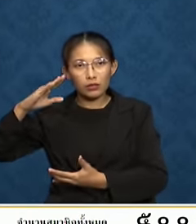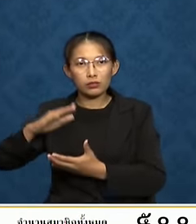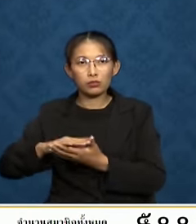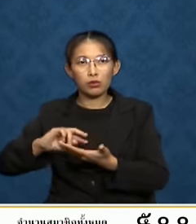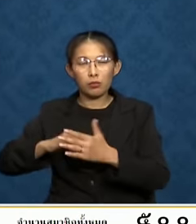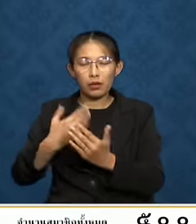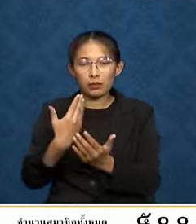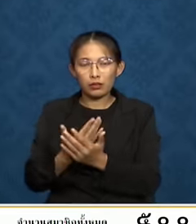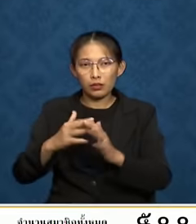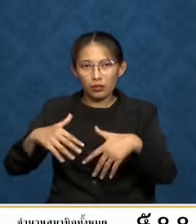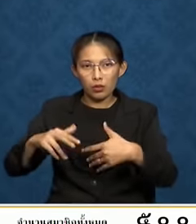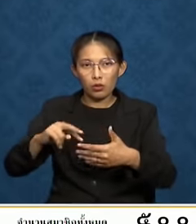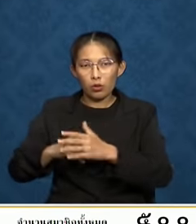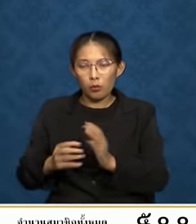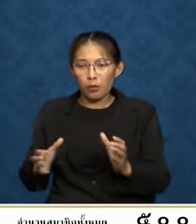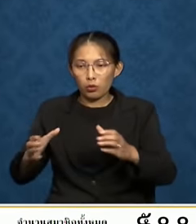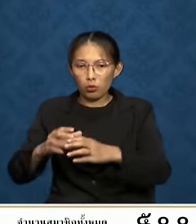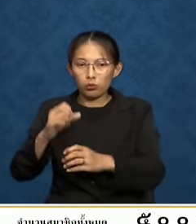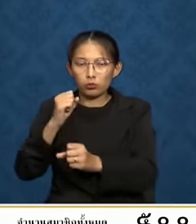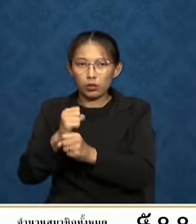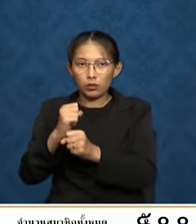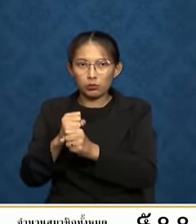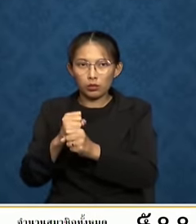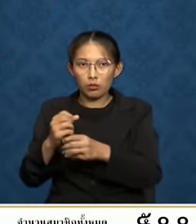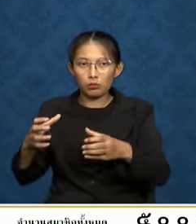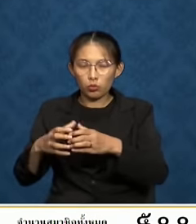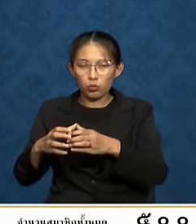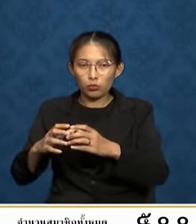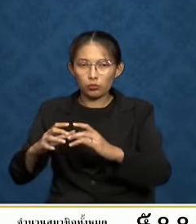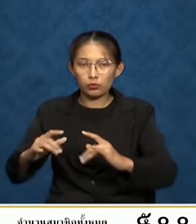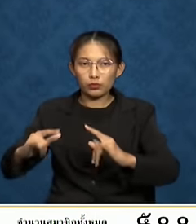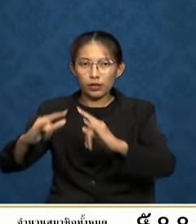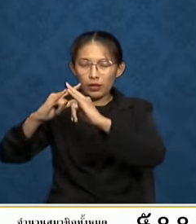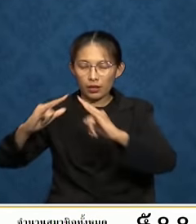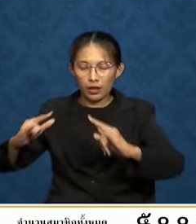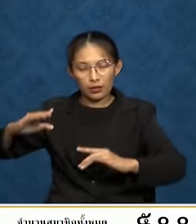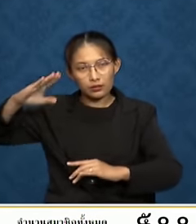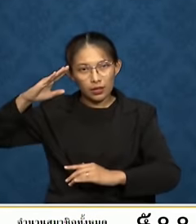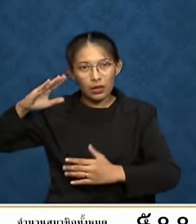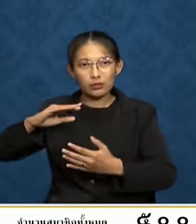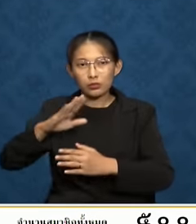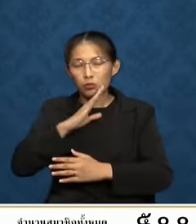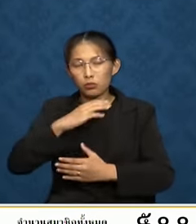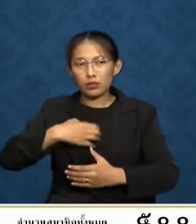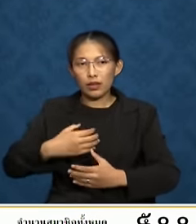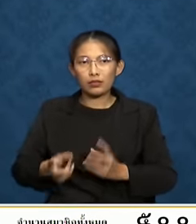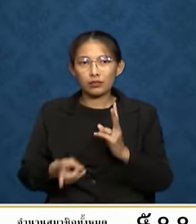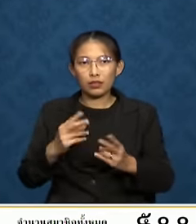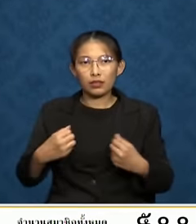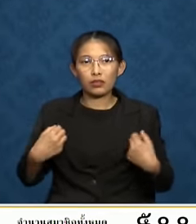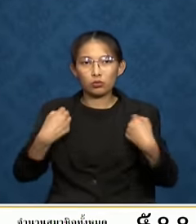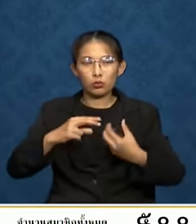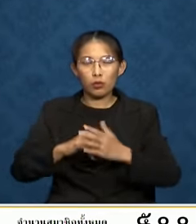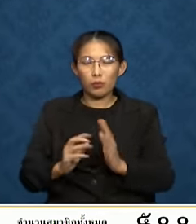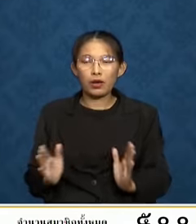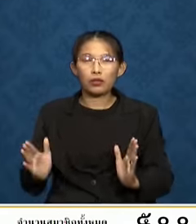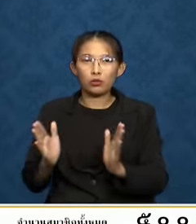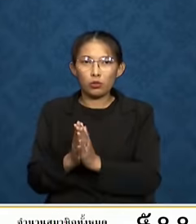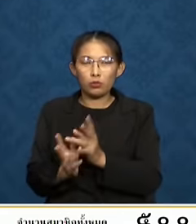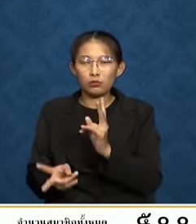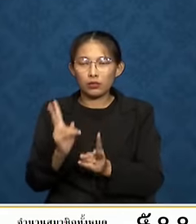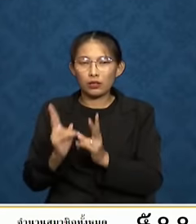รายได้น้อยเขาก็จับกลุ่มกันเป็นวิสาหกิจในค่ายทหารอ่ะทหารอยากตัดชุดเขก็ร่วมกันตัดตัด